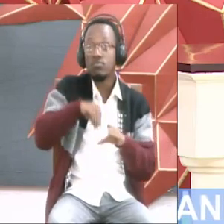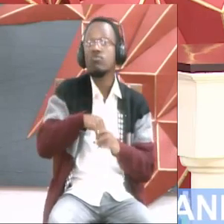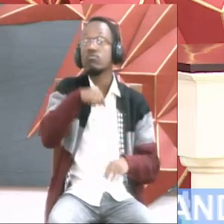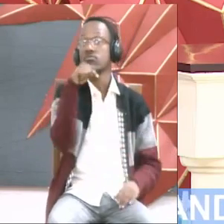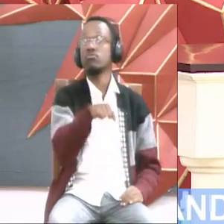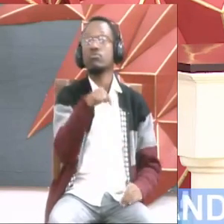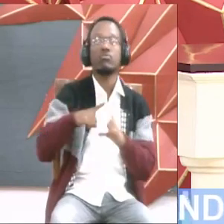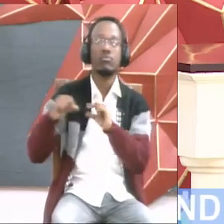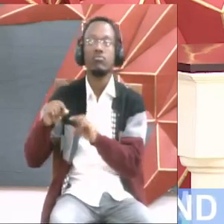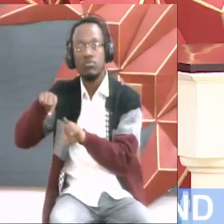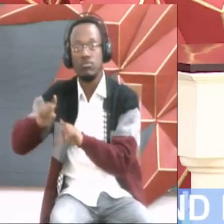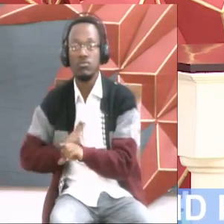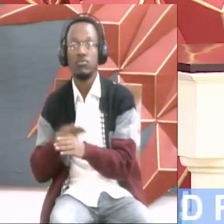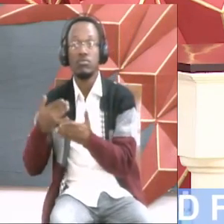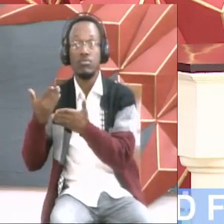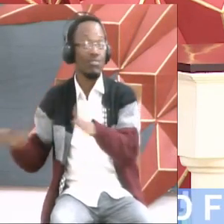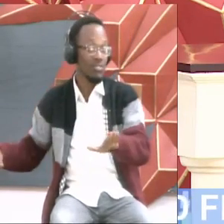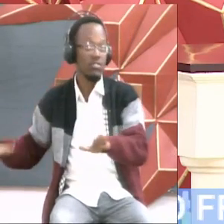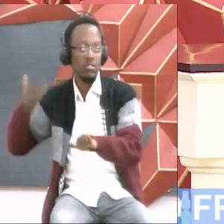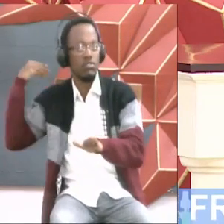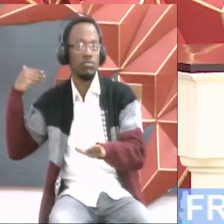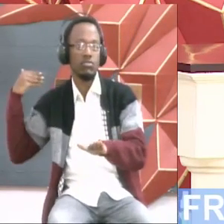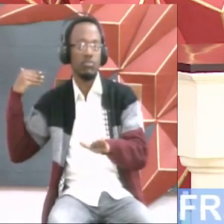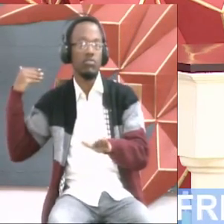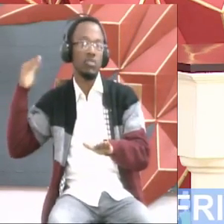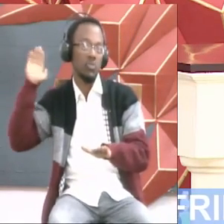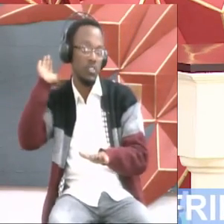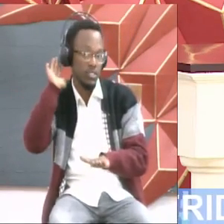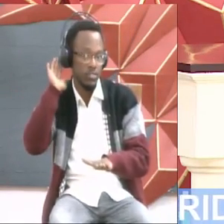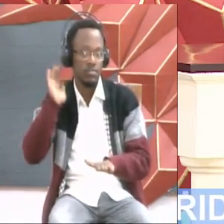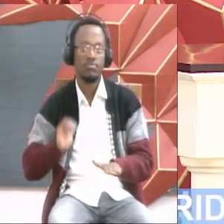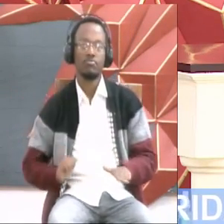ngo icyo utagomba ko